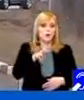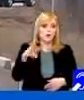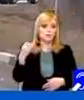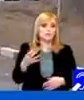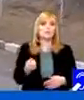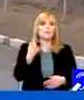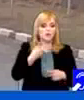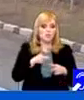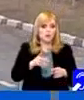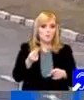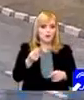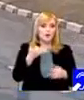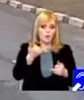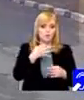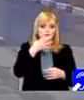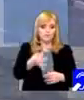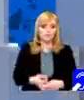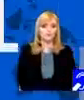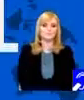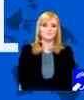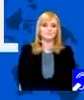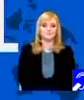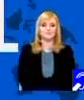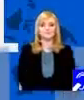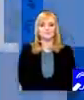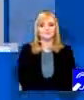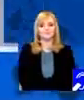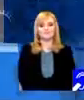unde provin acești bani, vă spunem mai târziu în telejurnal.